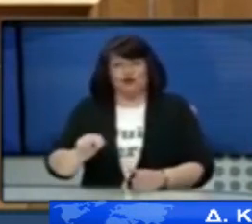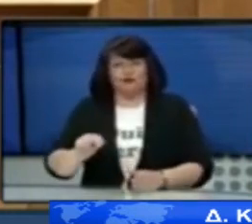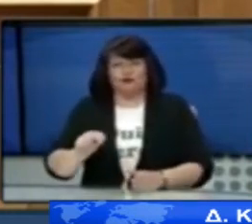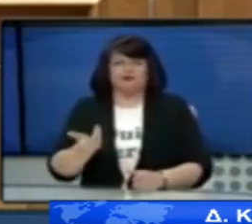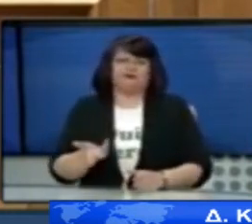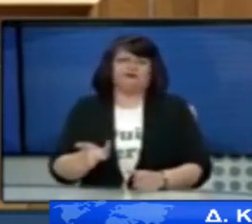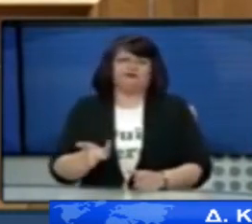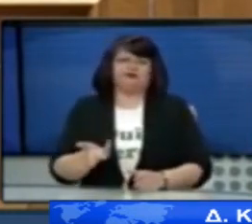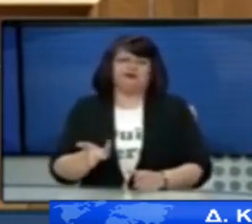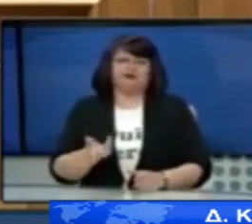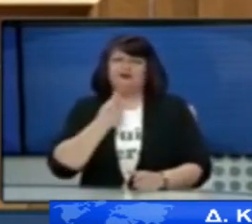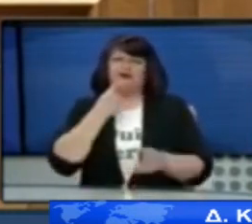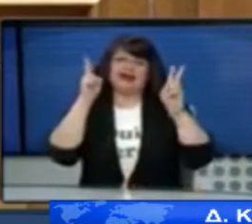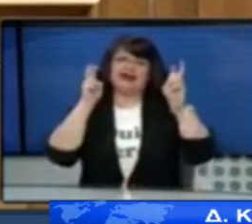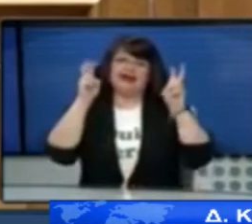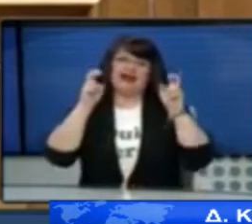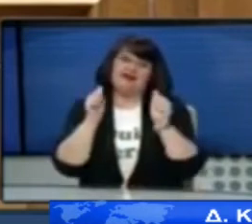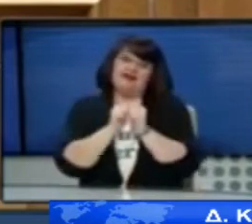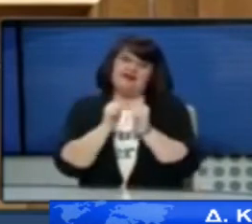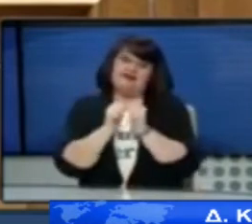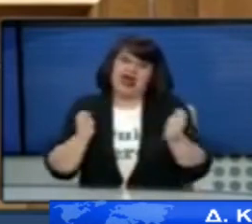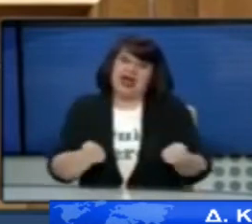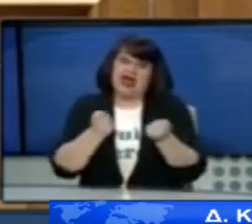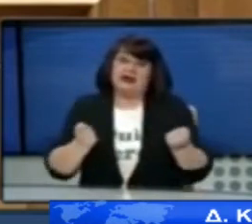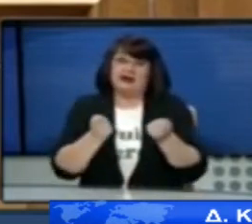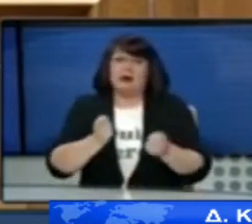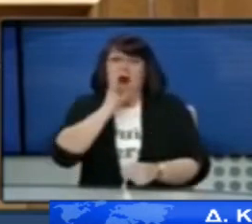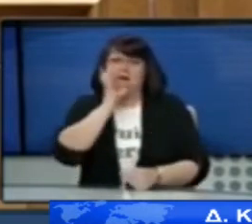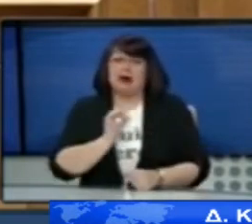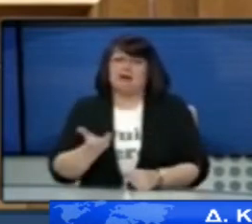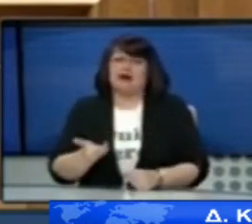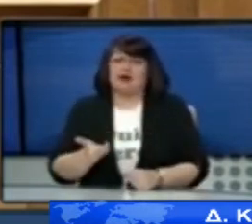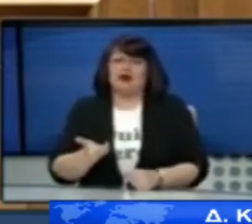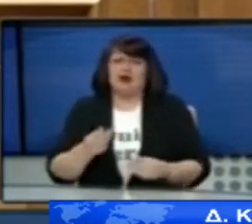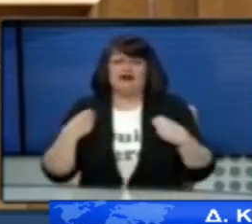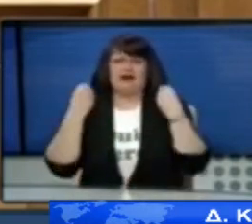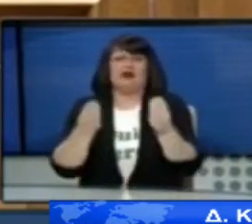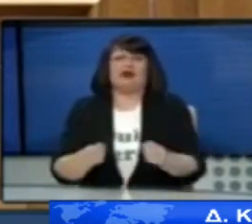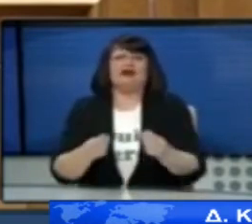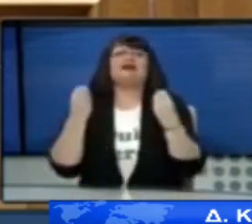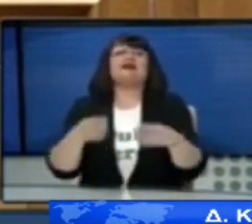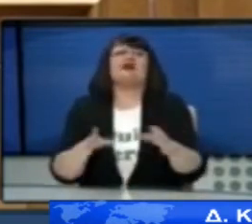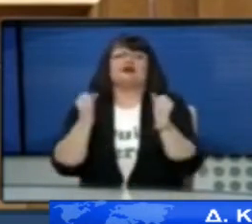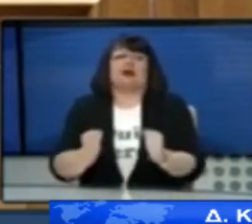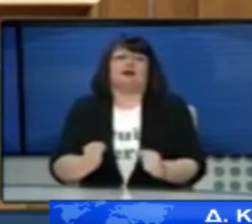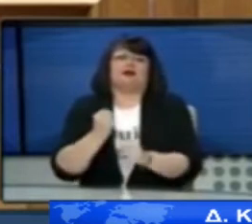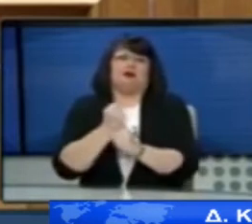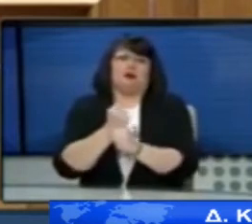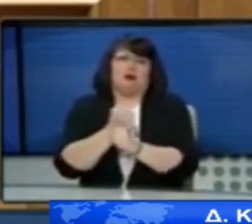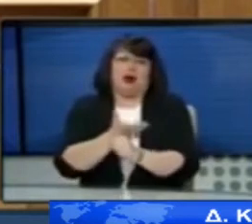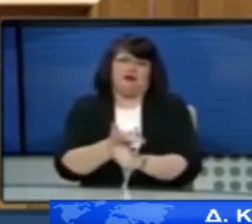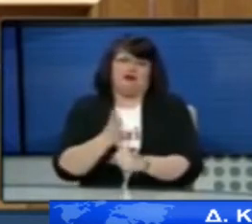μπορεί να βαφτίσατε φιλεργατικό, όμως στην πραγματικότητα επιδεινώνει τη θέση των